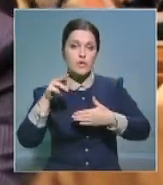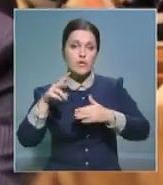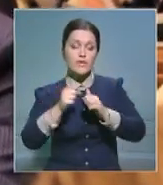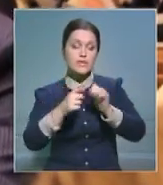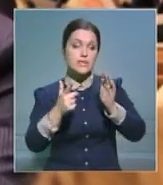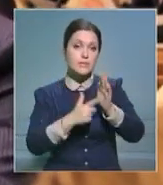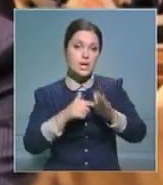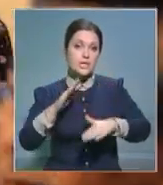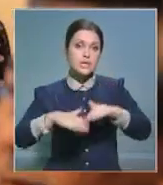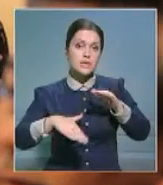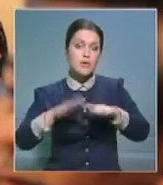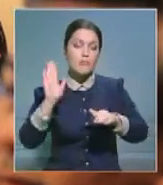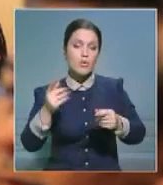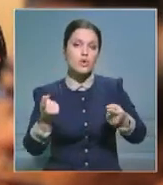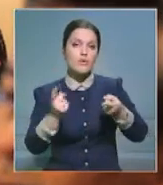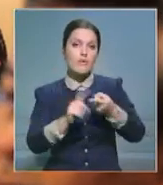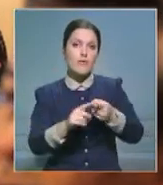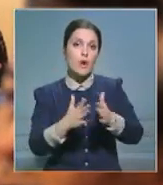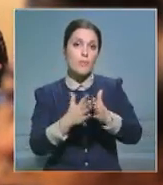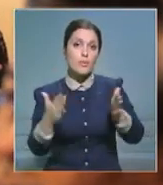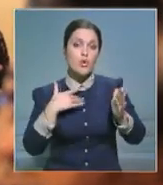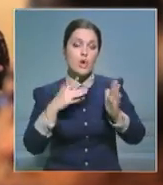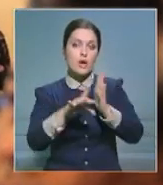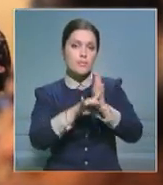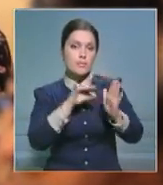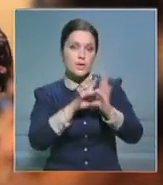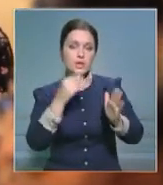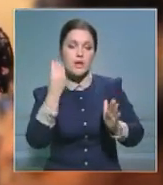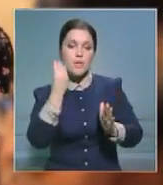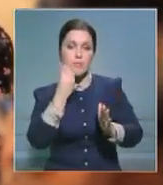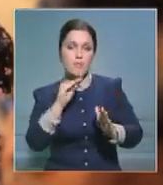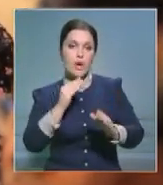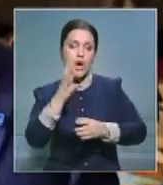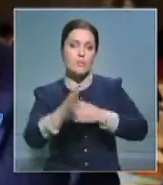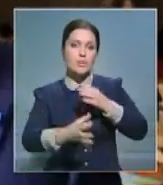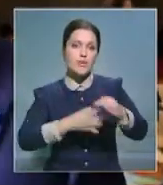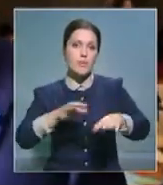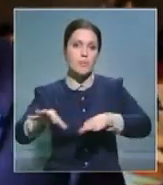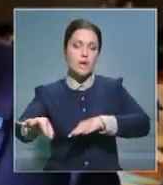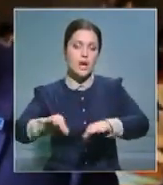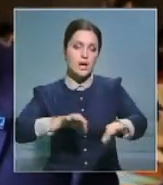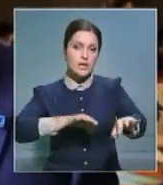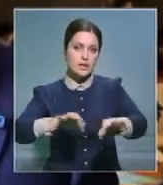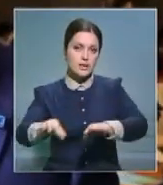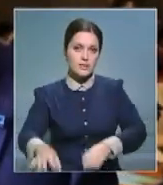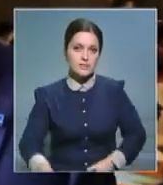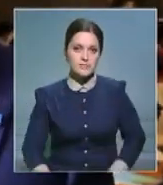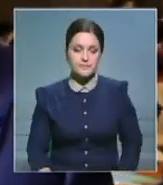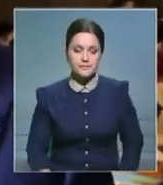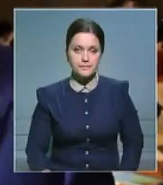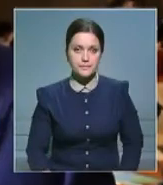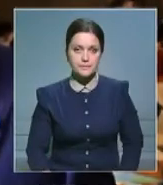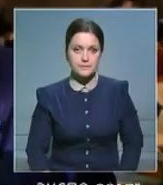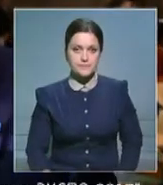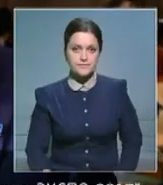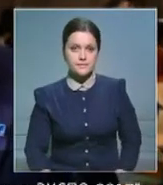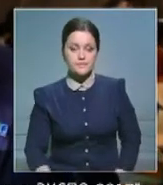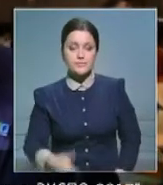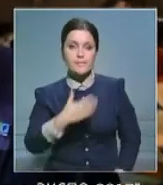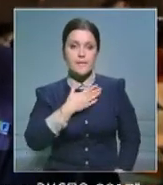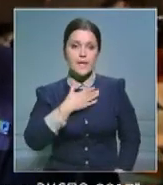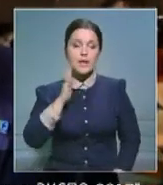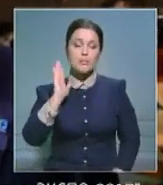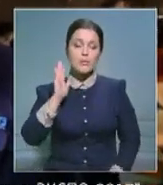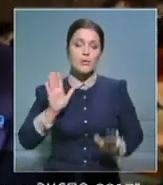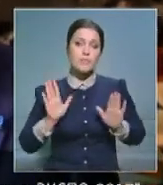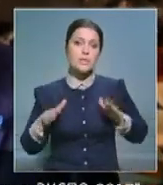будет все больше. Цель – отобрать передовые мировые проекты. Ну, во-первых, мы как организатор представим мировому сообществу все